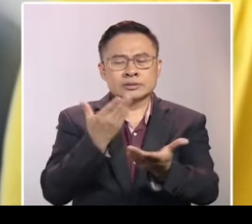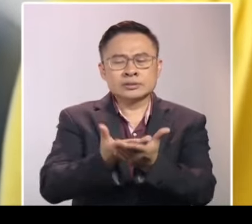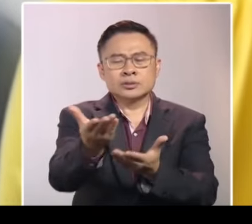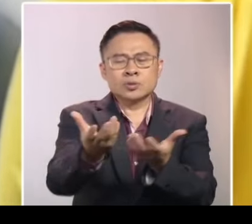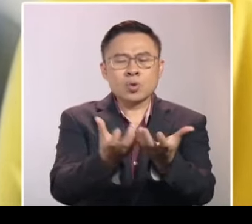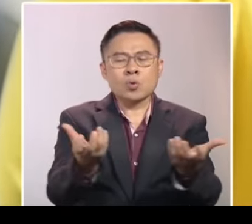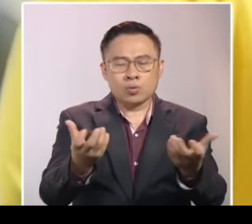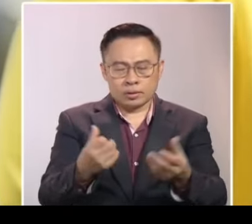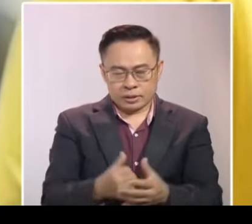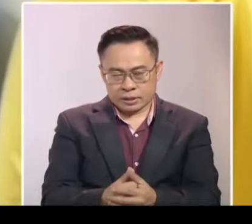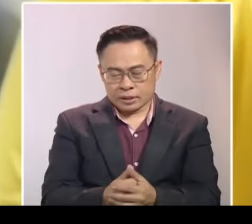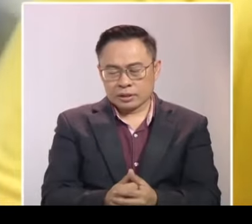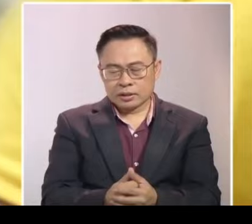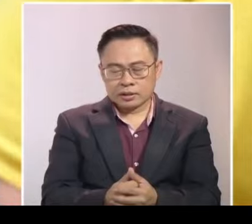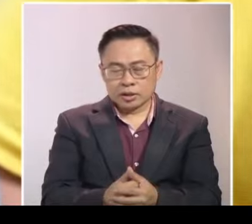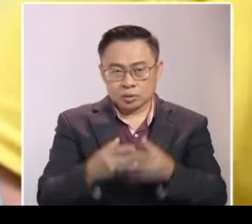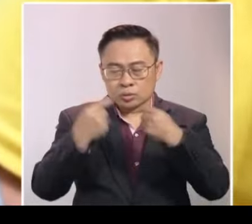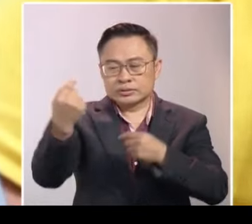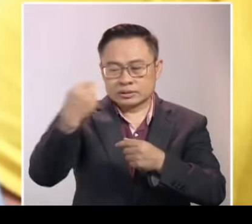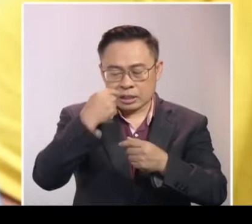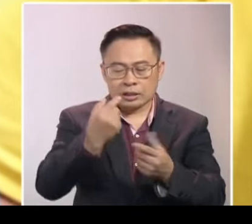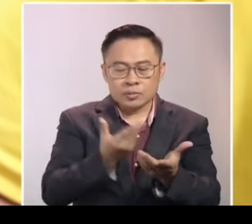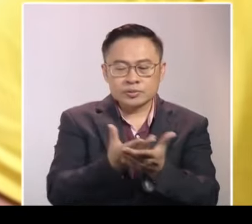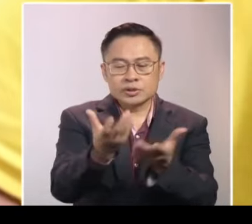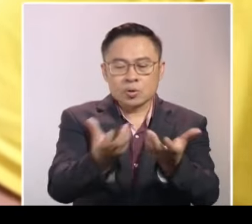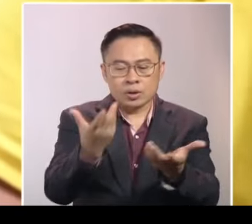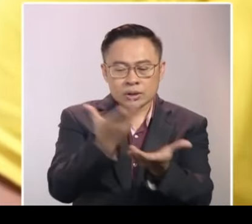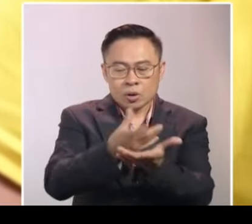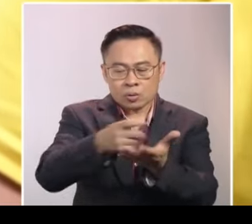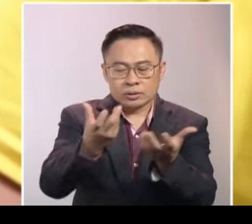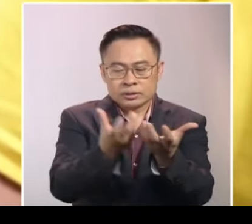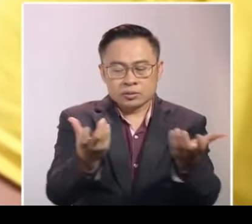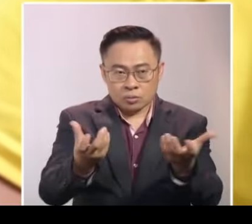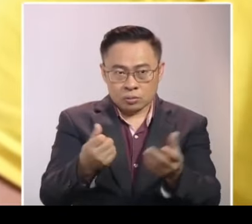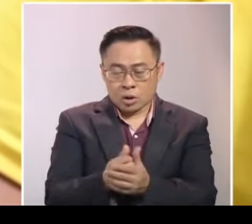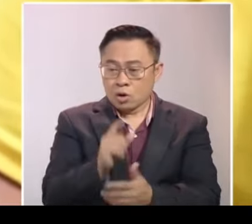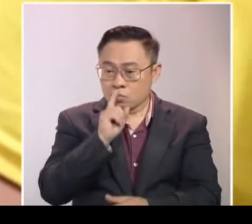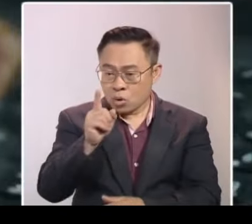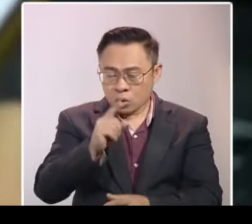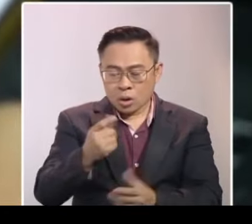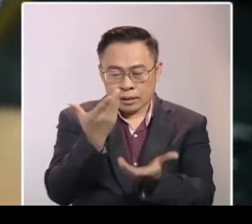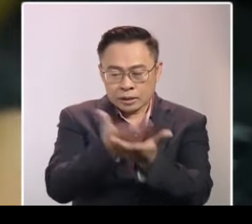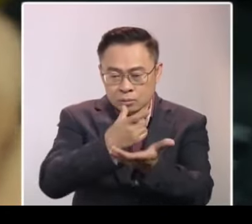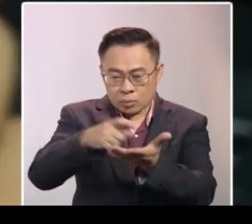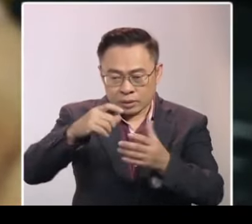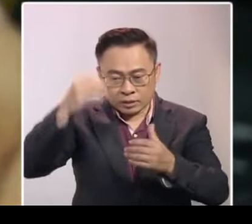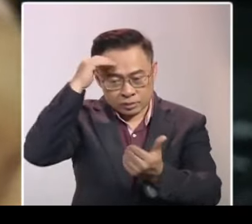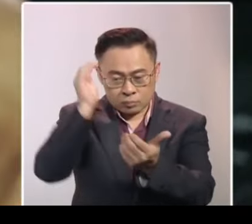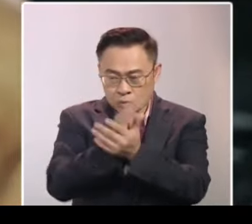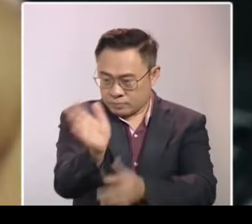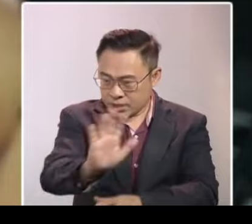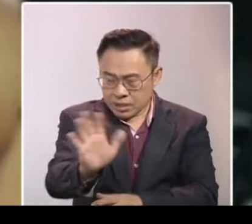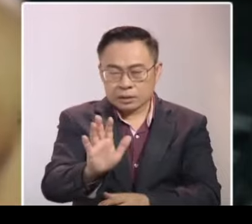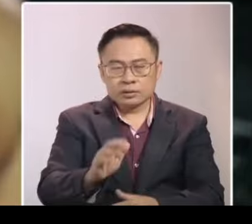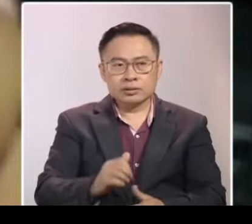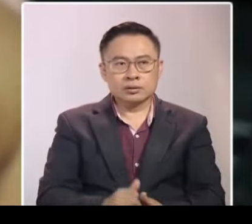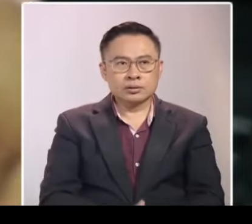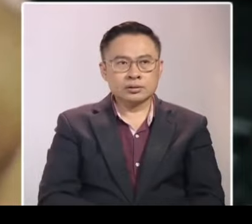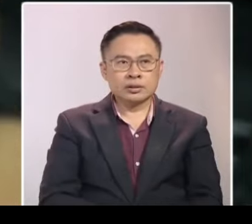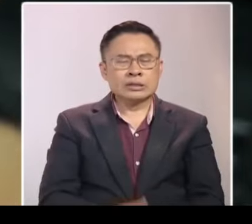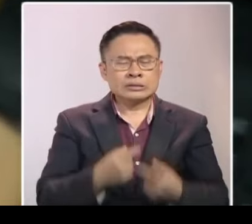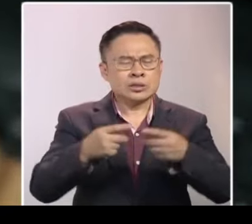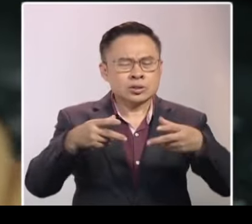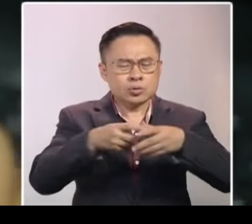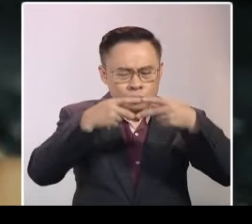อะไรที่เราเราโสั่งของอะไรเนี่ยเาเเรียกอะไรคือย้ำเตือนกันเลยนะคือไอ้พวก